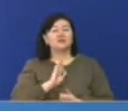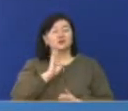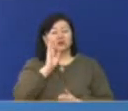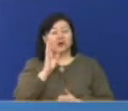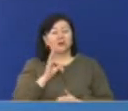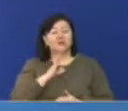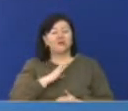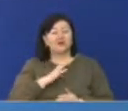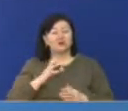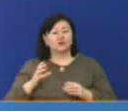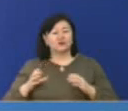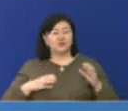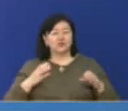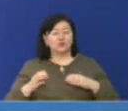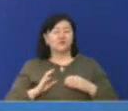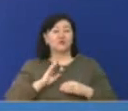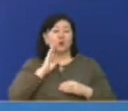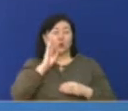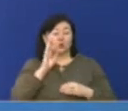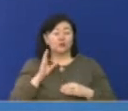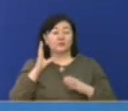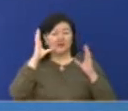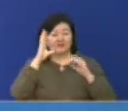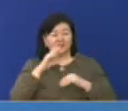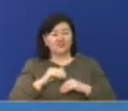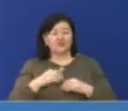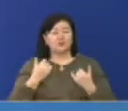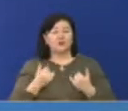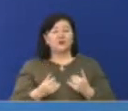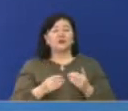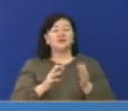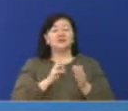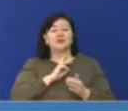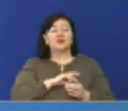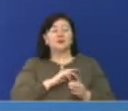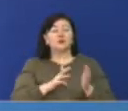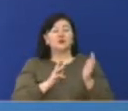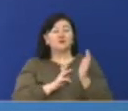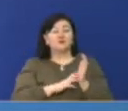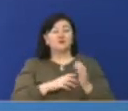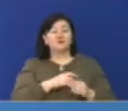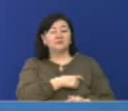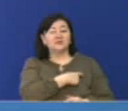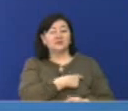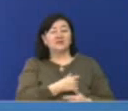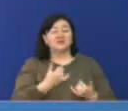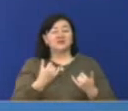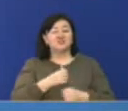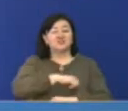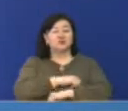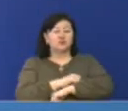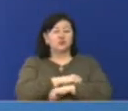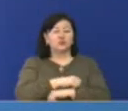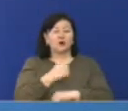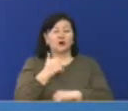Мы проводим тренировки утром и вечером. В секции по дзюдо у нас работают 8 тренеров высшей категории. В целом дзюдо сейчас хорошо развивается.